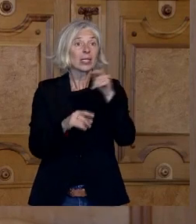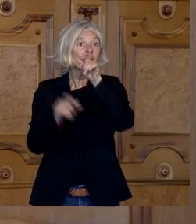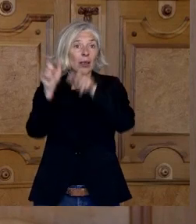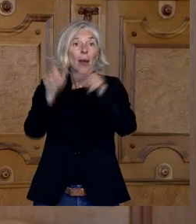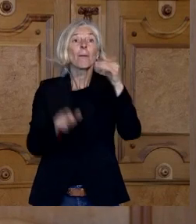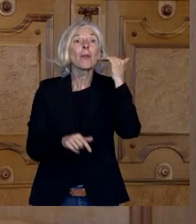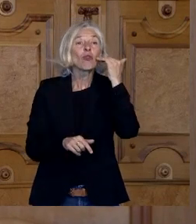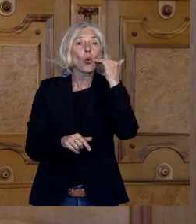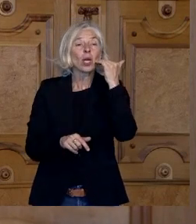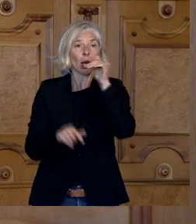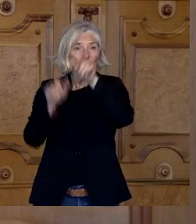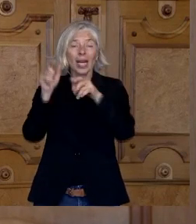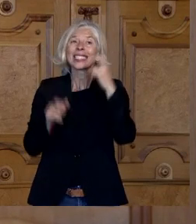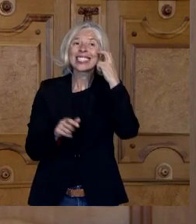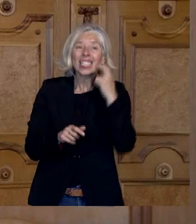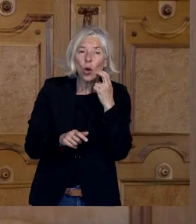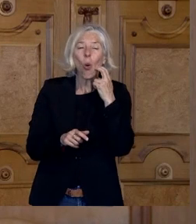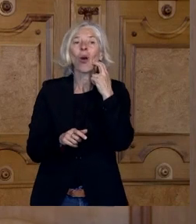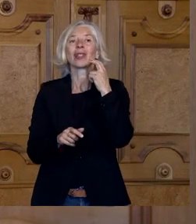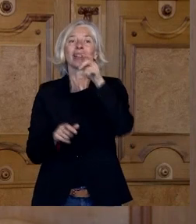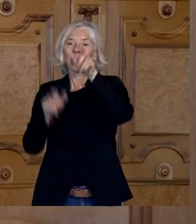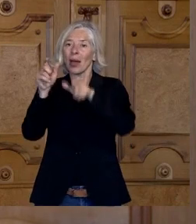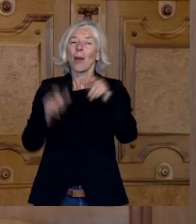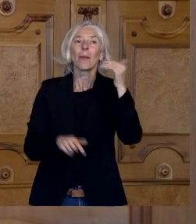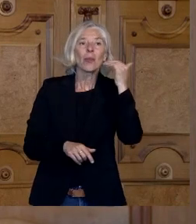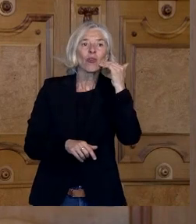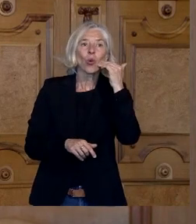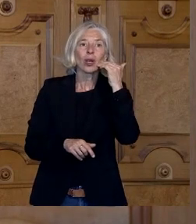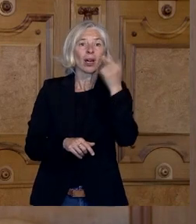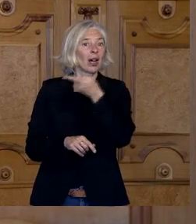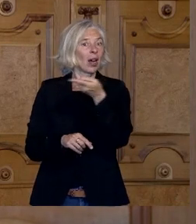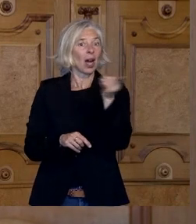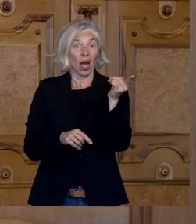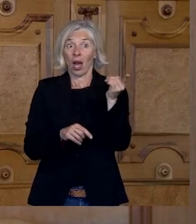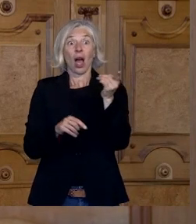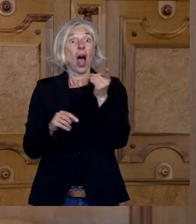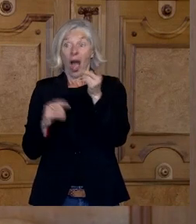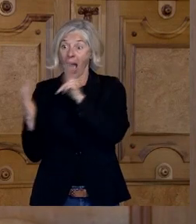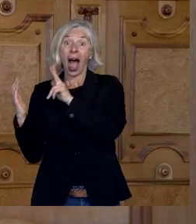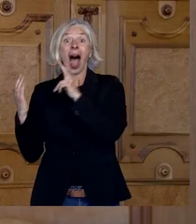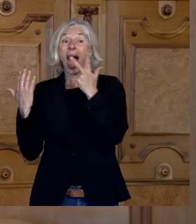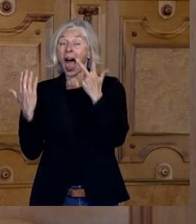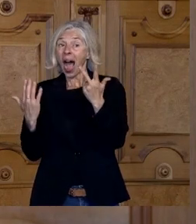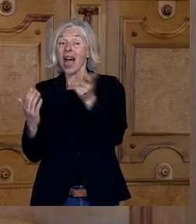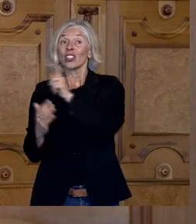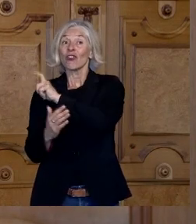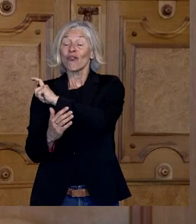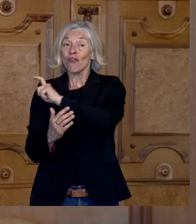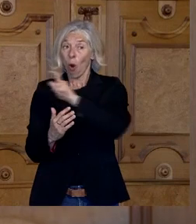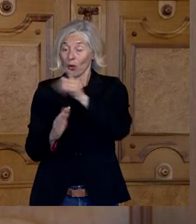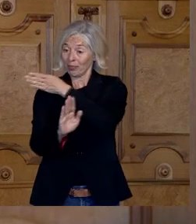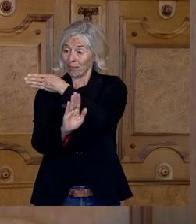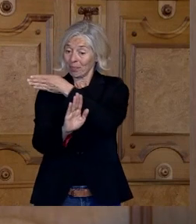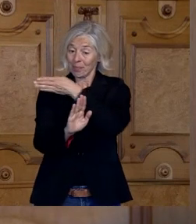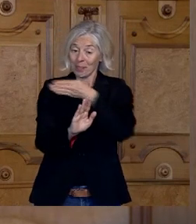mit Bewohnerinnen und Bewohnern, Seniorinnen und Senioren zu tun, die wir in den letzten 8 Wochen mehr als sehr gut, meine ich, für